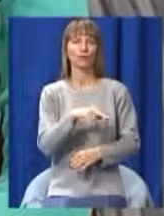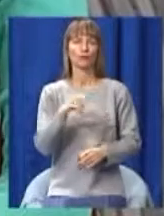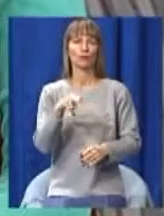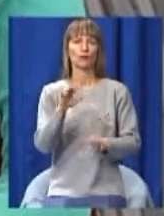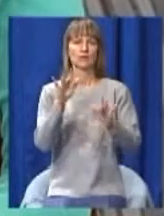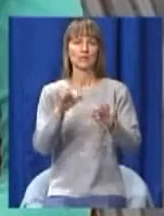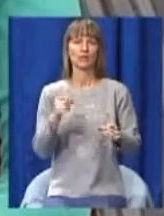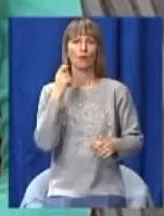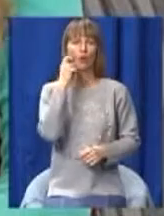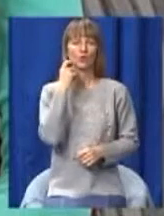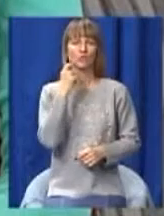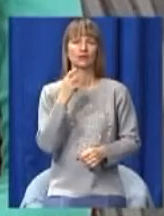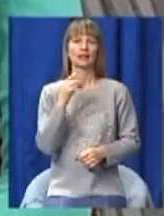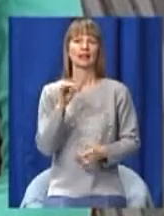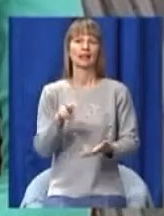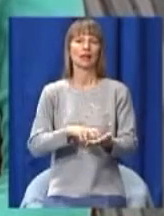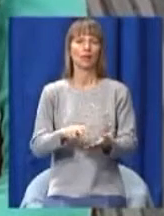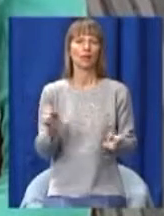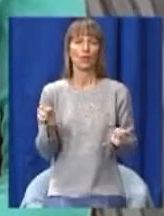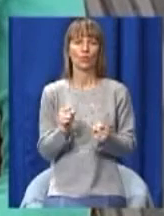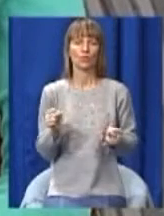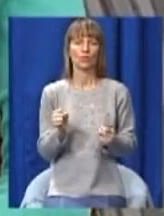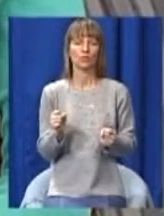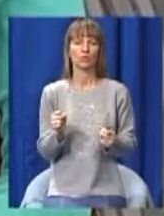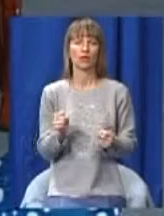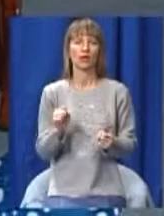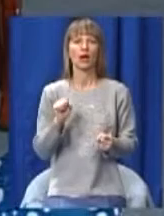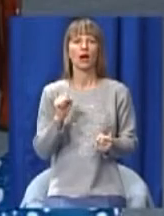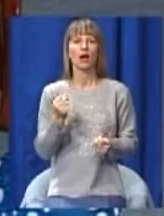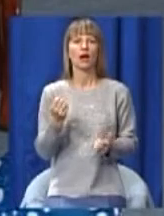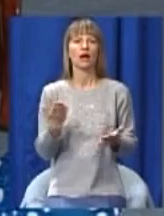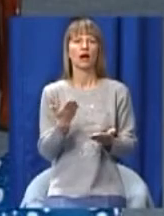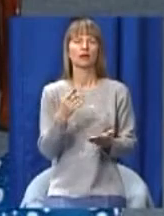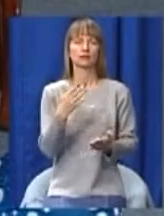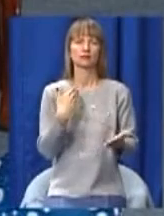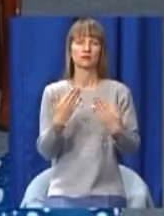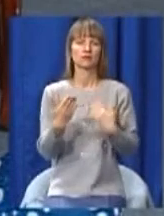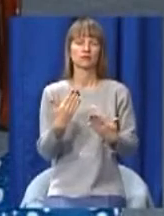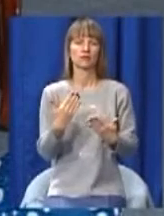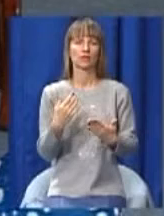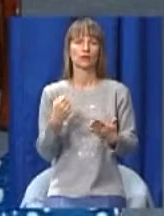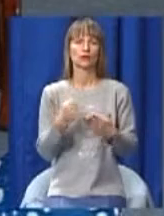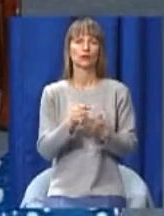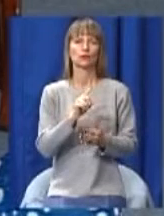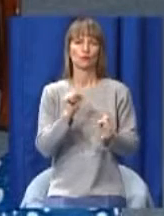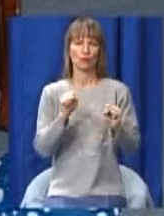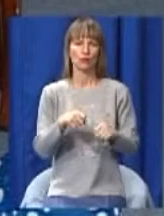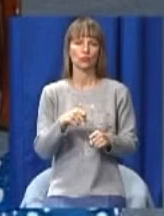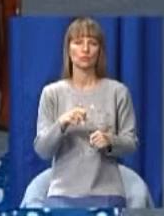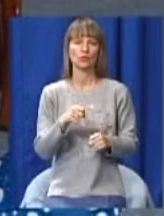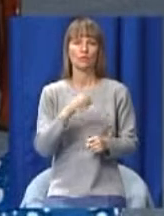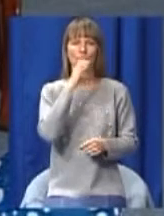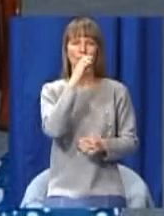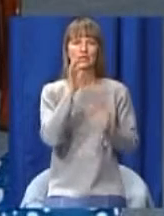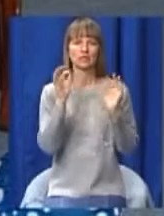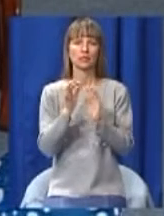по морозу, і не бояться холоду. А як ти взагалі ставишся до того, що можна там вовчика якось зігріти?